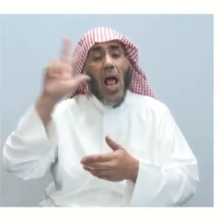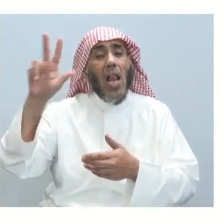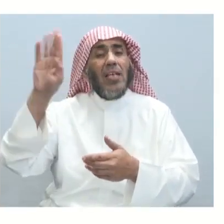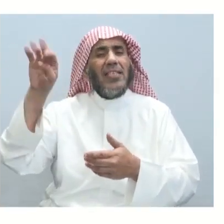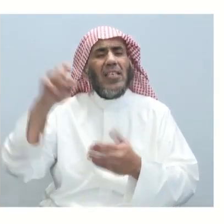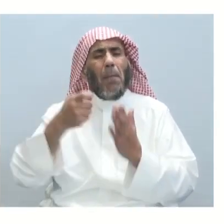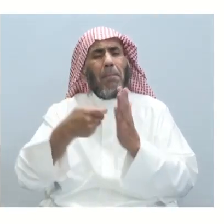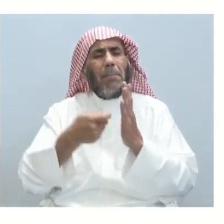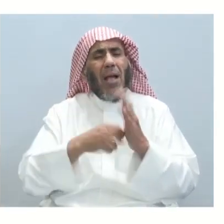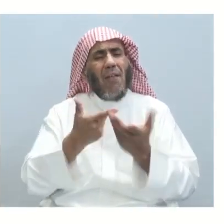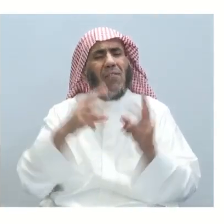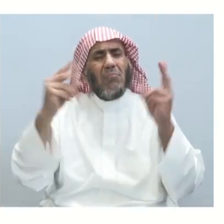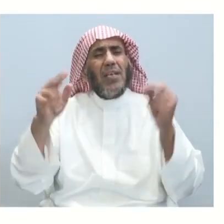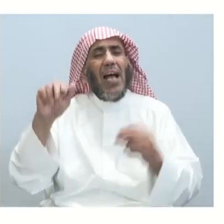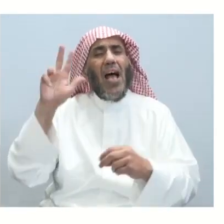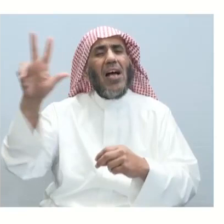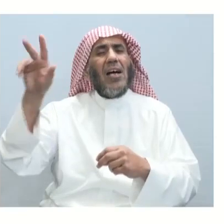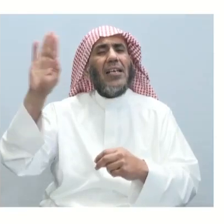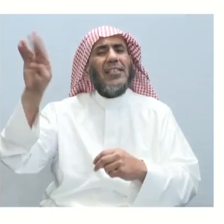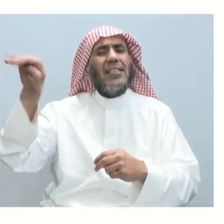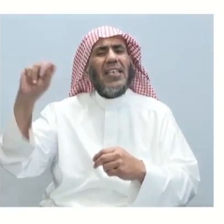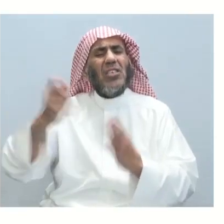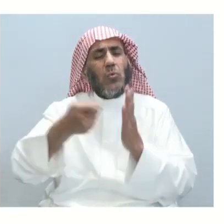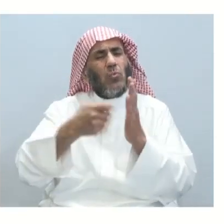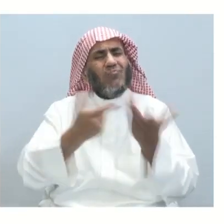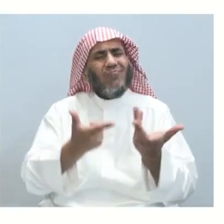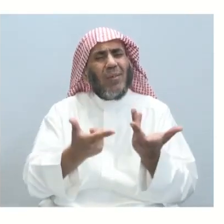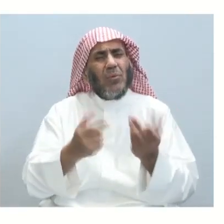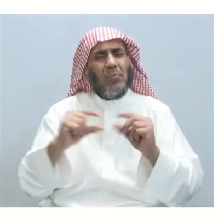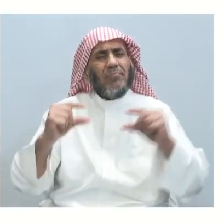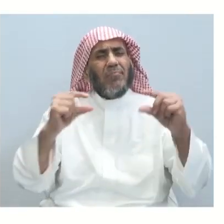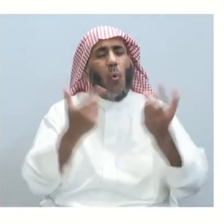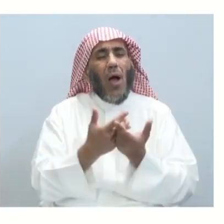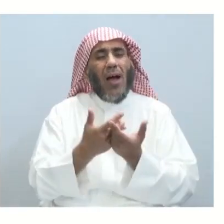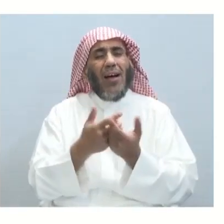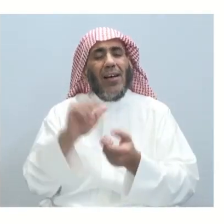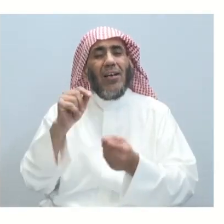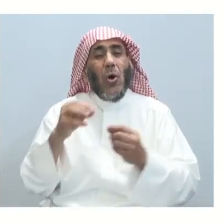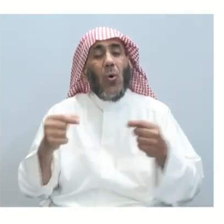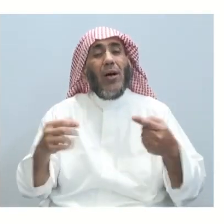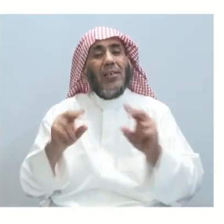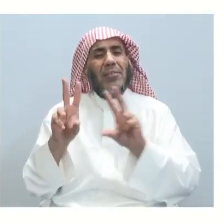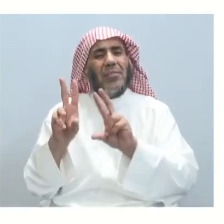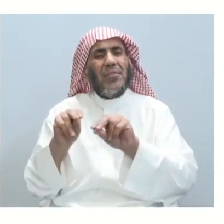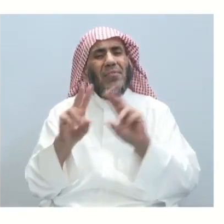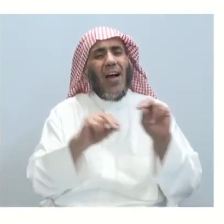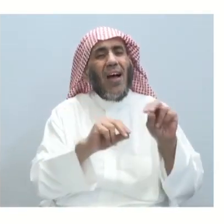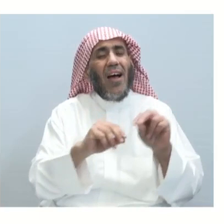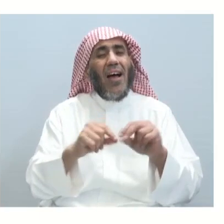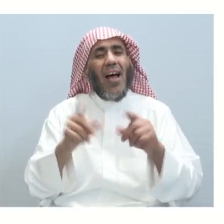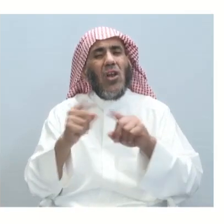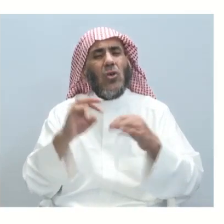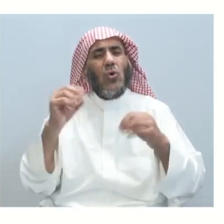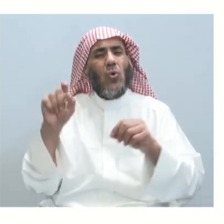مال لاستخدامه بعض الكتاب ما المقصود بالسجع جميل المقصود بالسجع هو اتفاق الفواصل اتفاق الحروف اتفاق